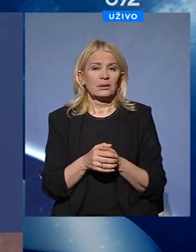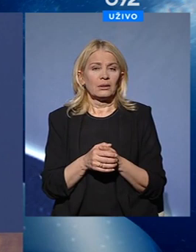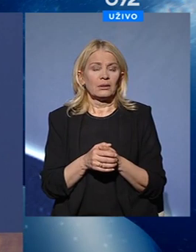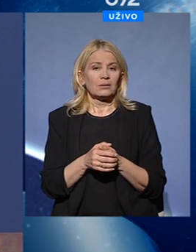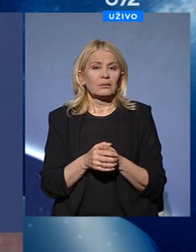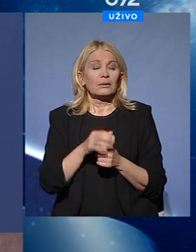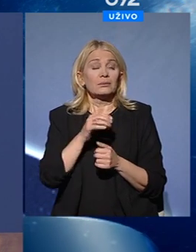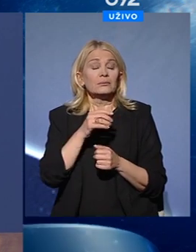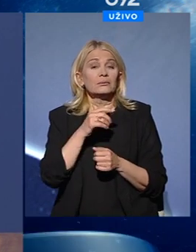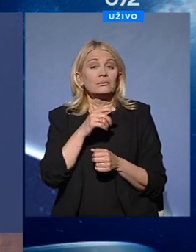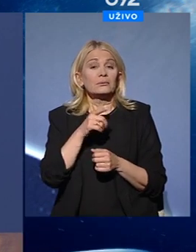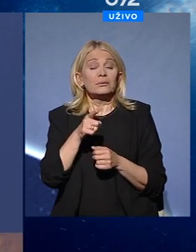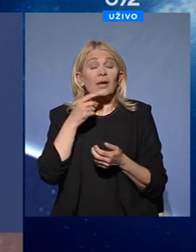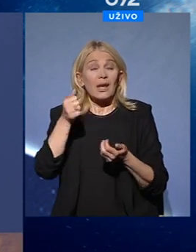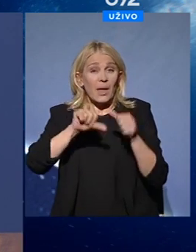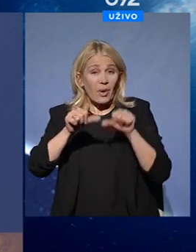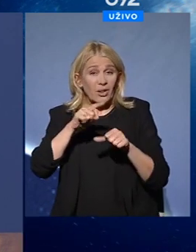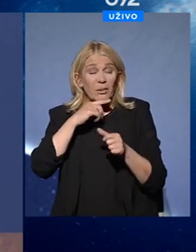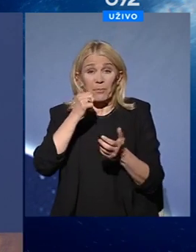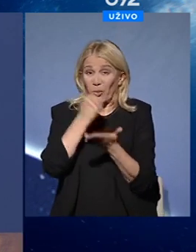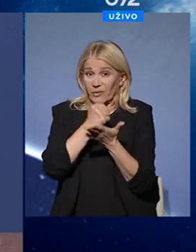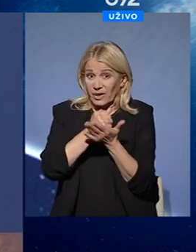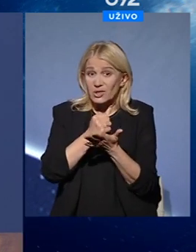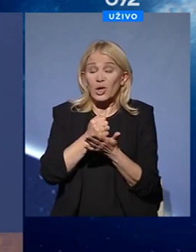toliko je do sad laboratorijski potvrđeno,